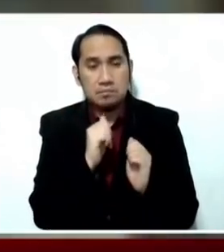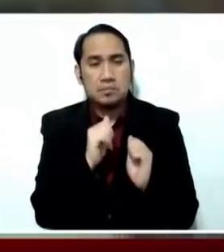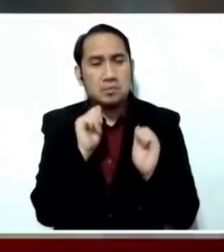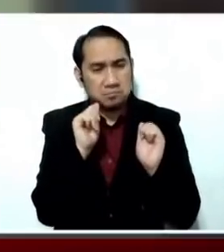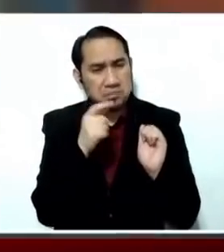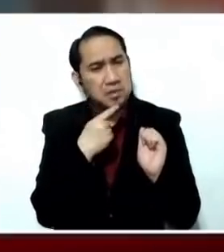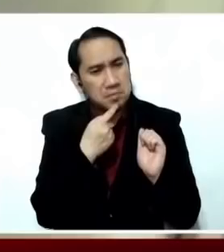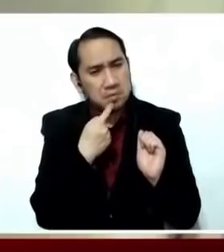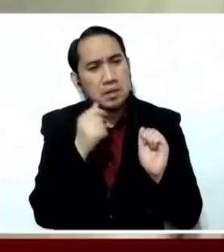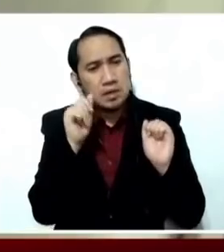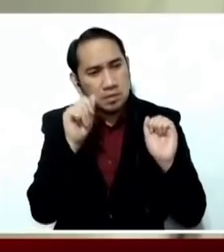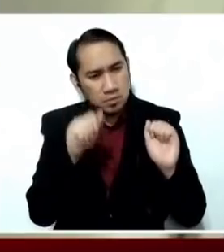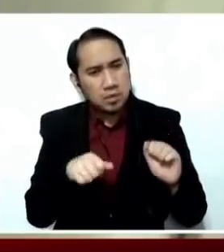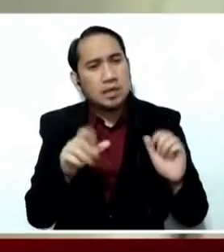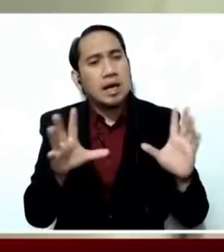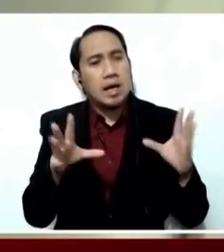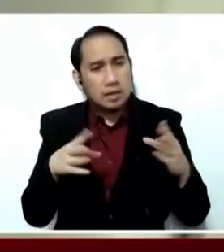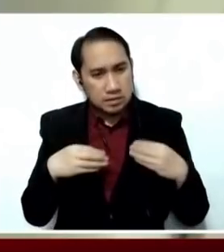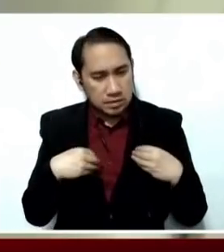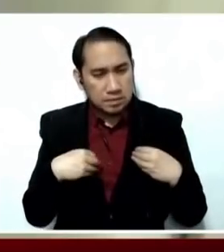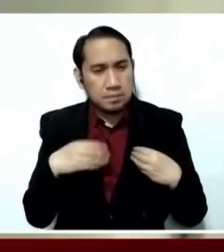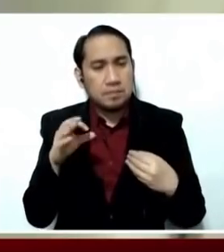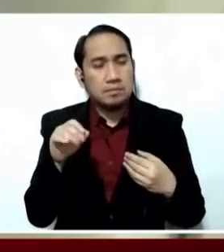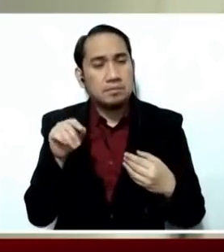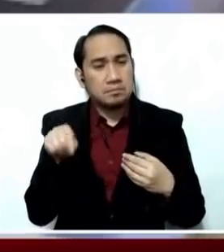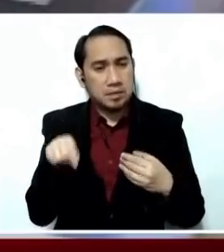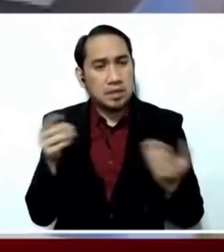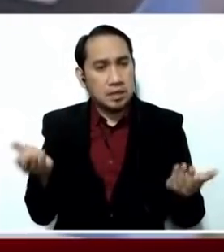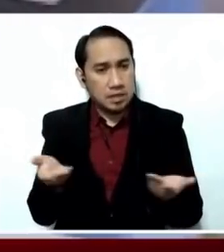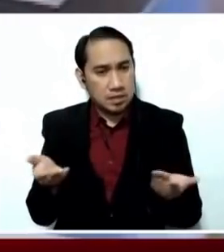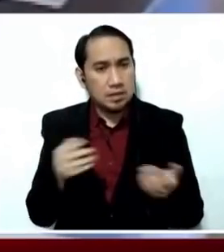ligtas ang Sputnik V para sa mga Pilipino, kaya ito